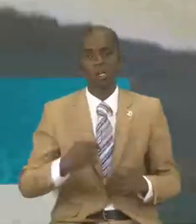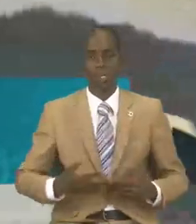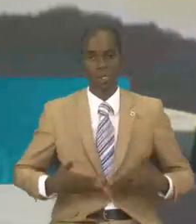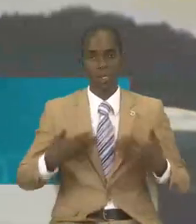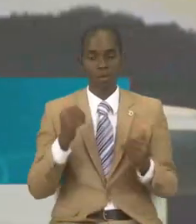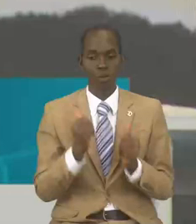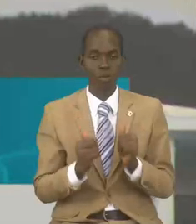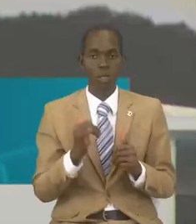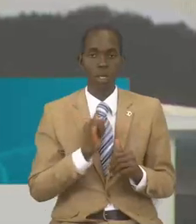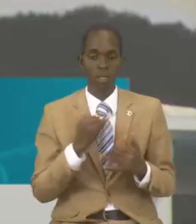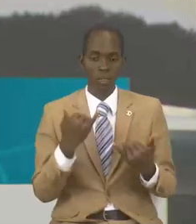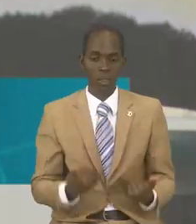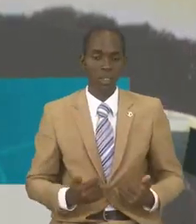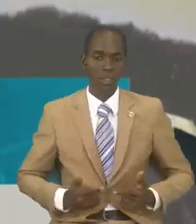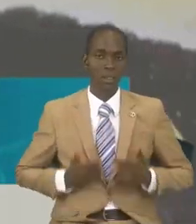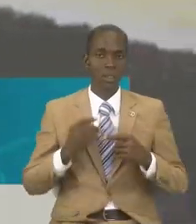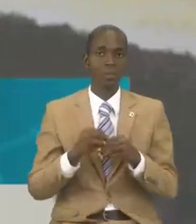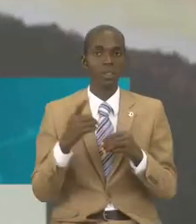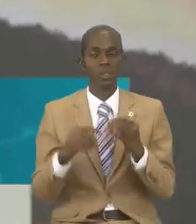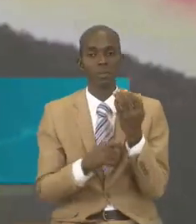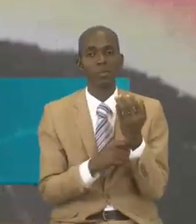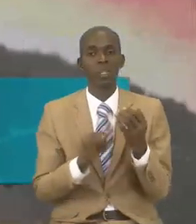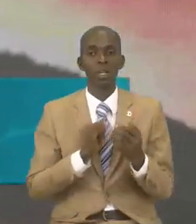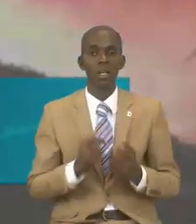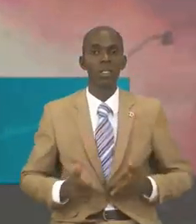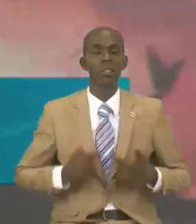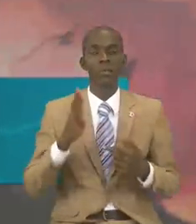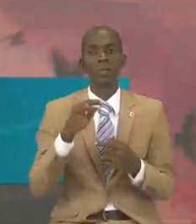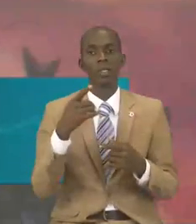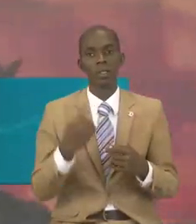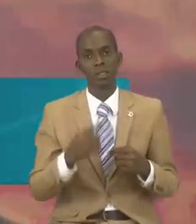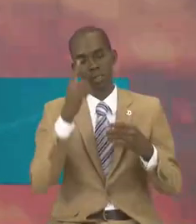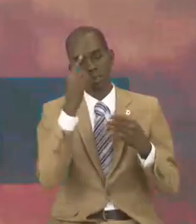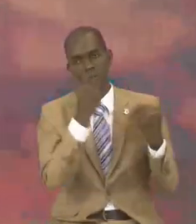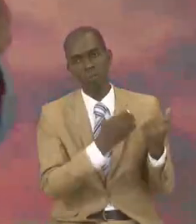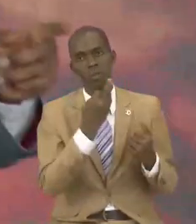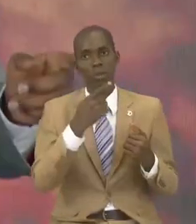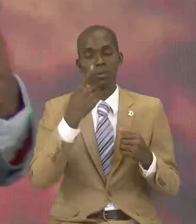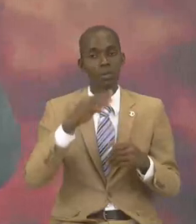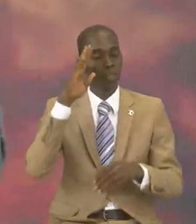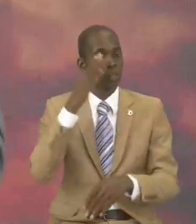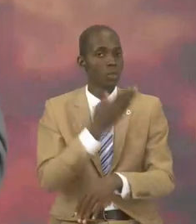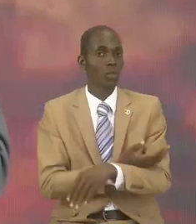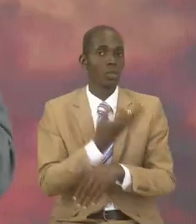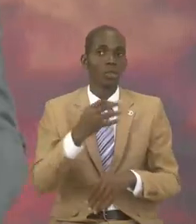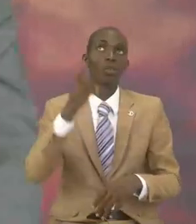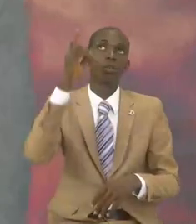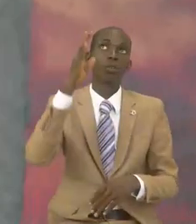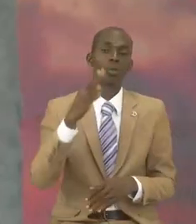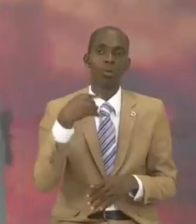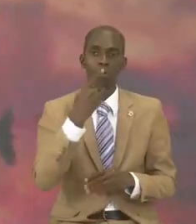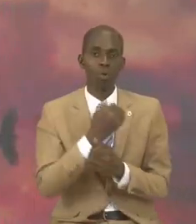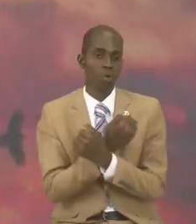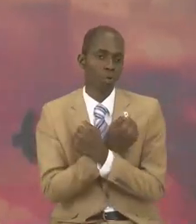je mène, la vie que je vis dans la foi, je vis par la foi au Fils de Dieu qui m'a